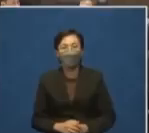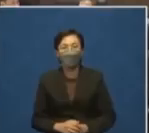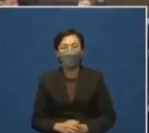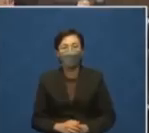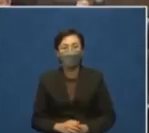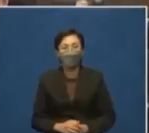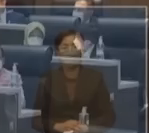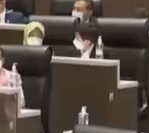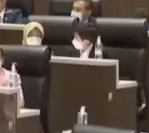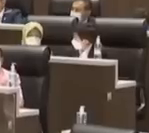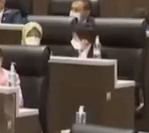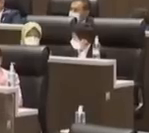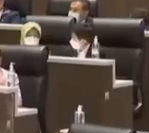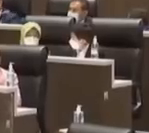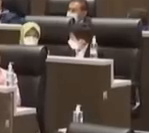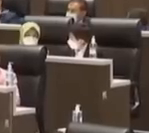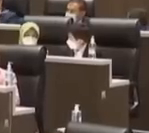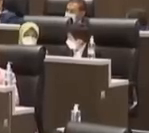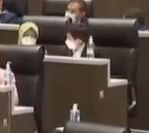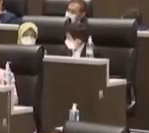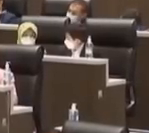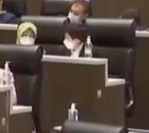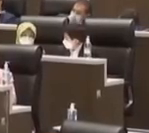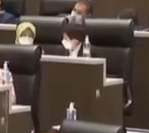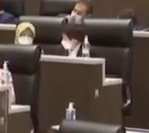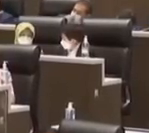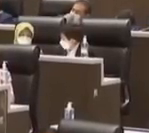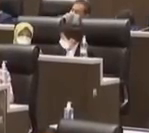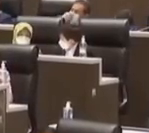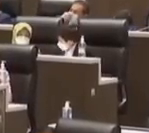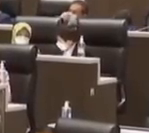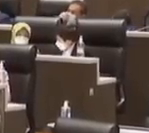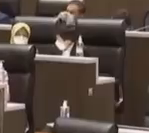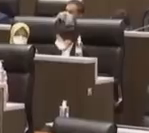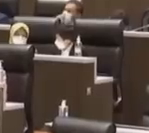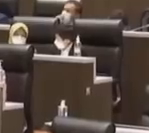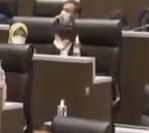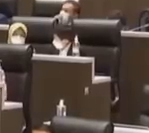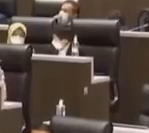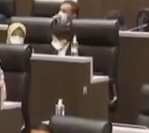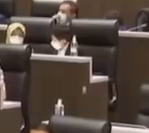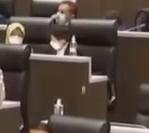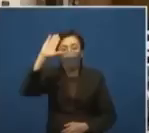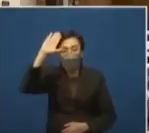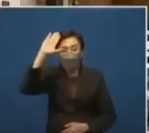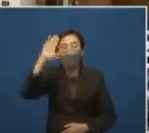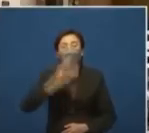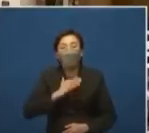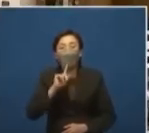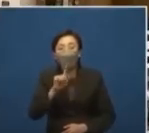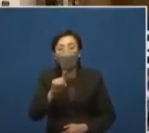ตรา13มาตรา ครับ แล้วดูแนวโน้มเนี่ยฟันธงเลยท่านผู้ชมนายคุณหนุ่ม อีกกี่เดือนจะเสร็จฮะ อีก2สัปดาห์เป็นอ